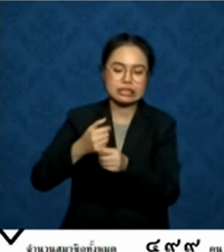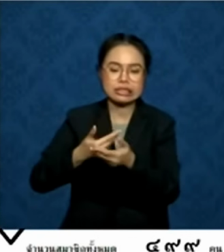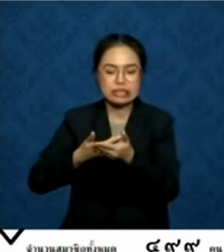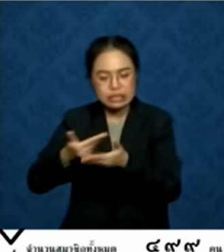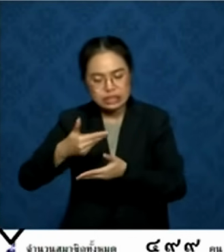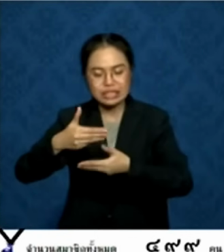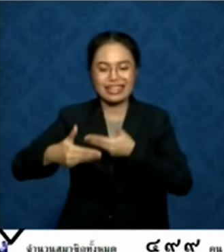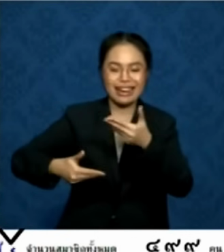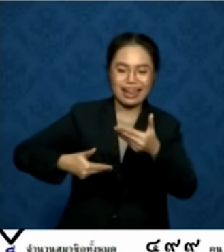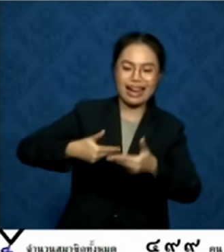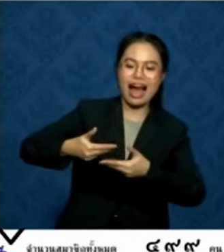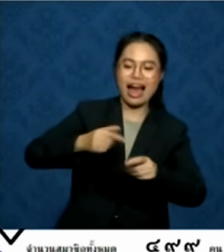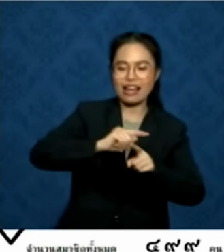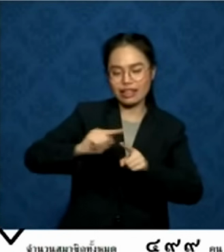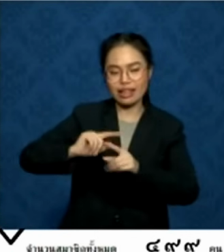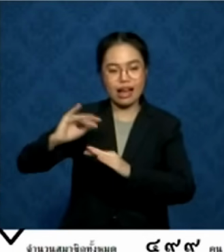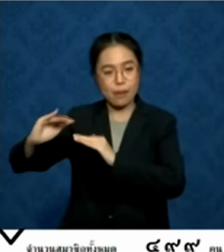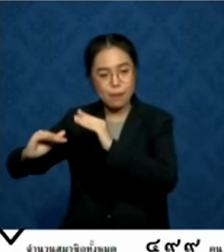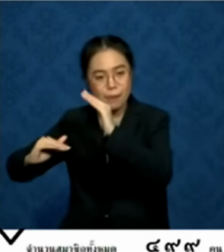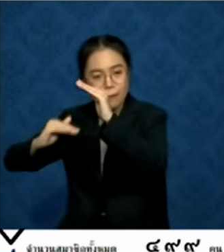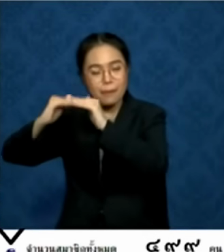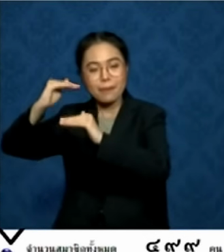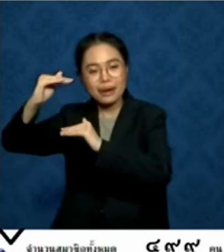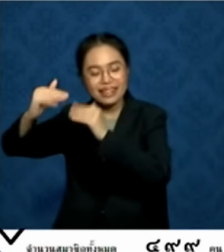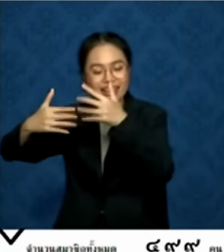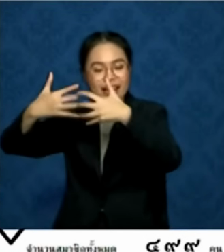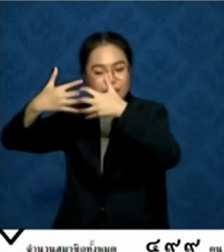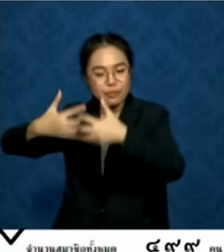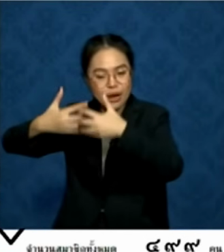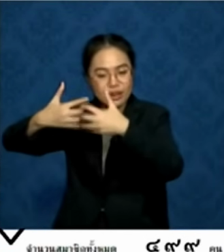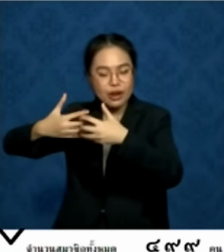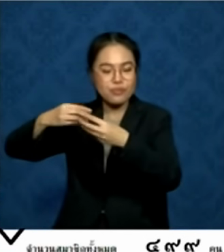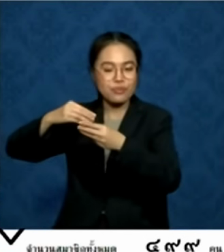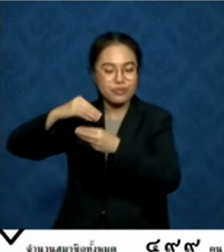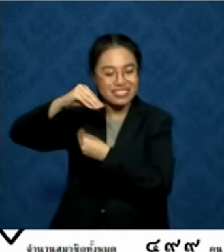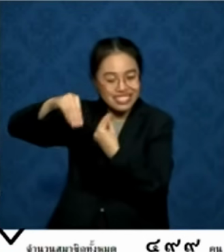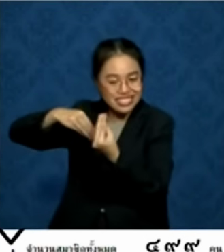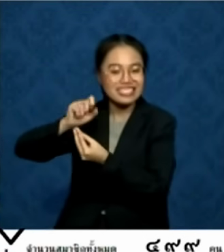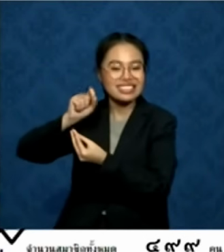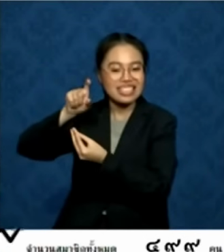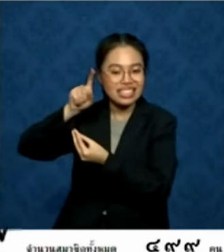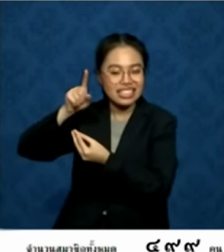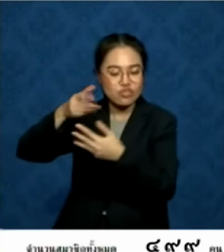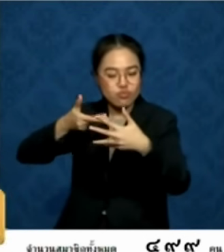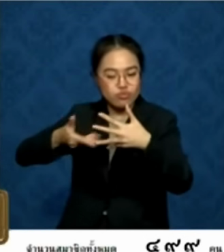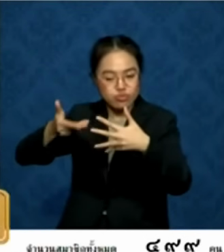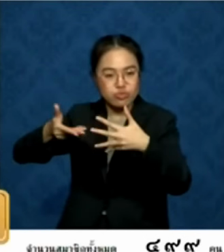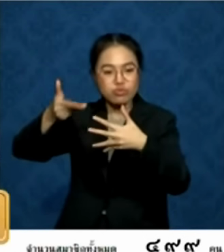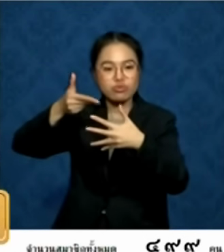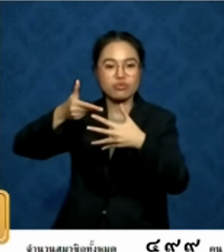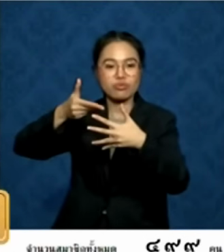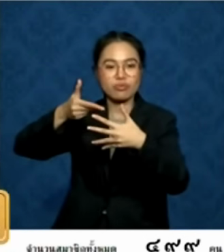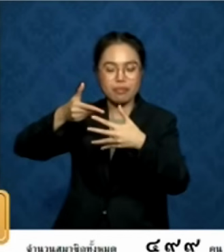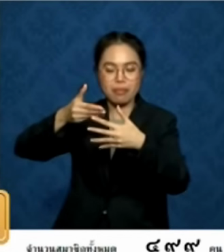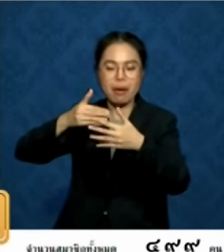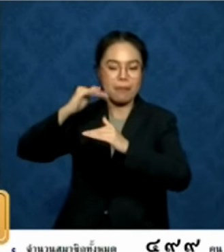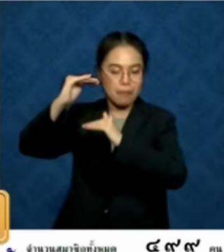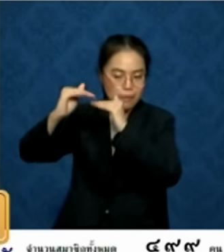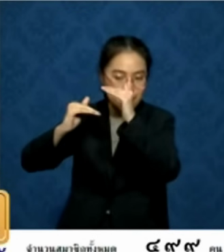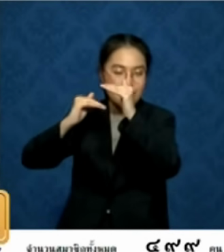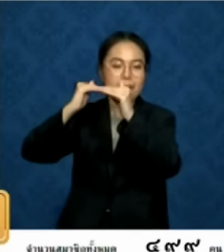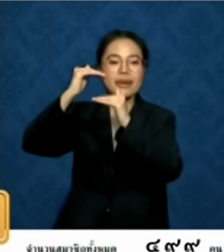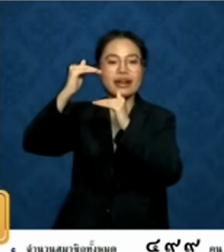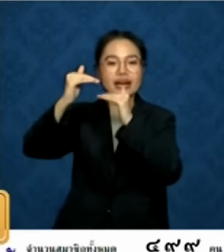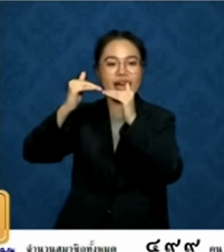มีการพัฒนาขีดความสามารถในภาคอุตสาหกรรมยกระดับการผลิตและพัฒนาห่วงโซ่อุปทานให้